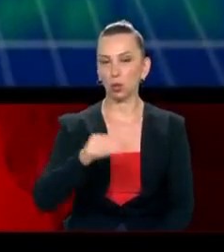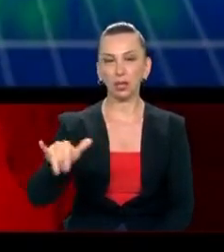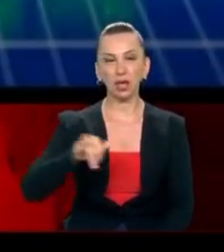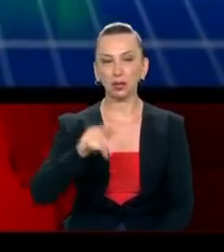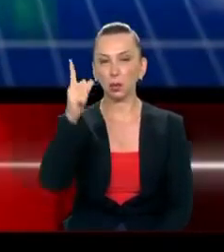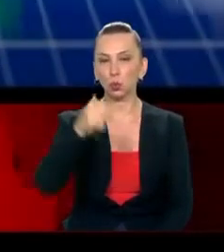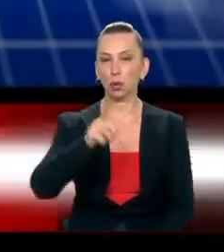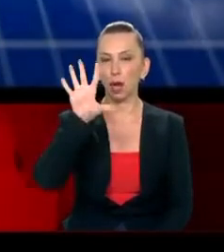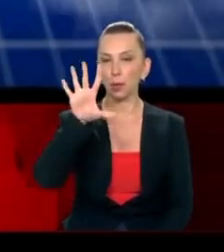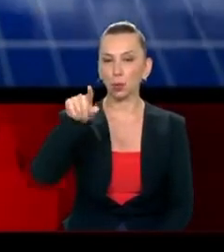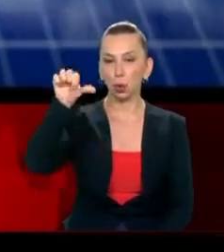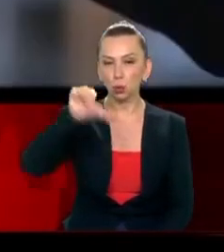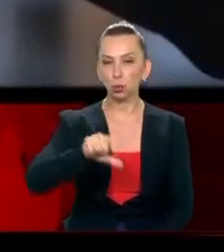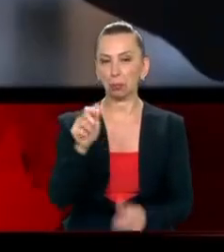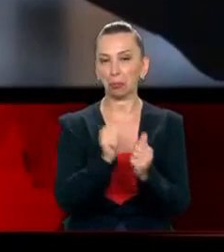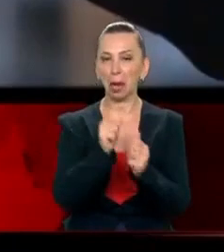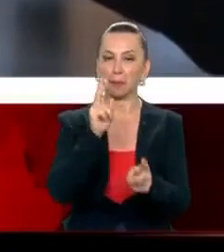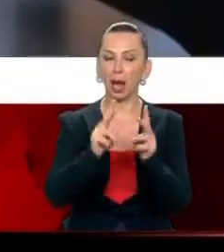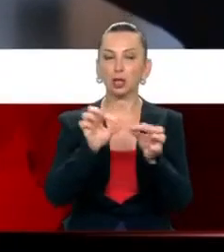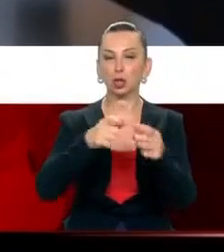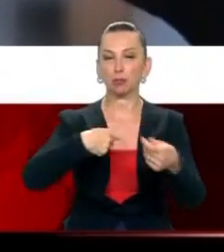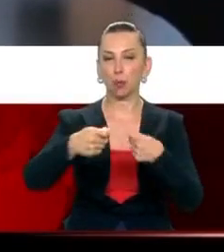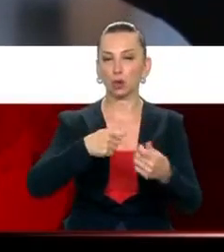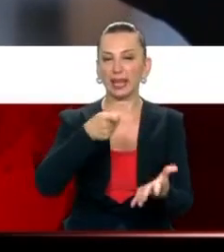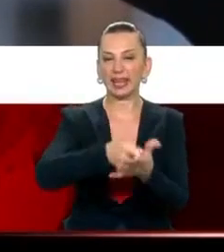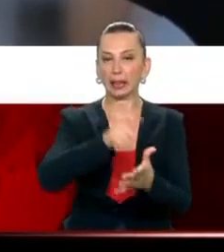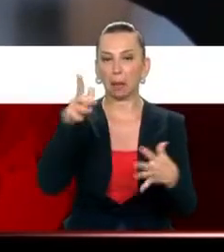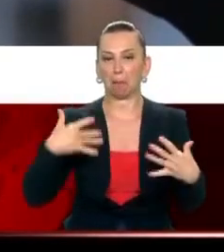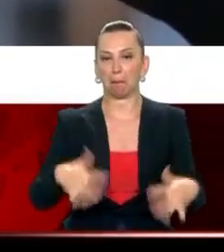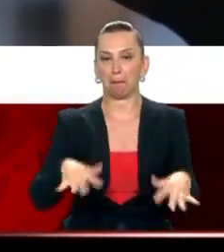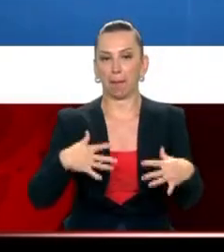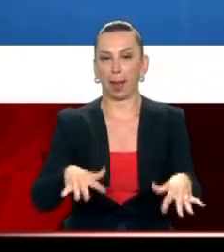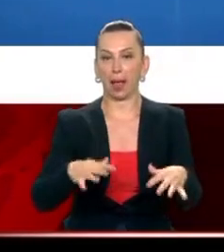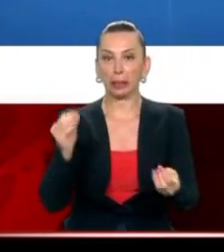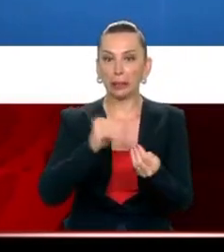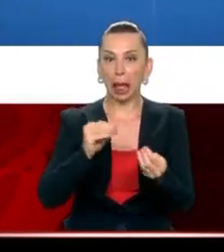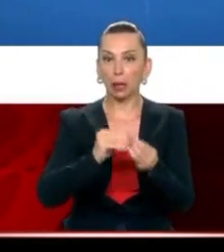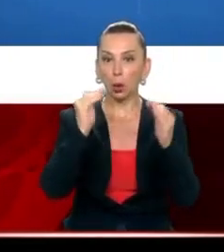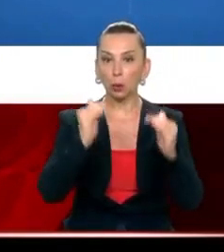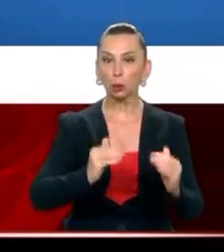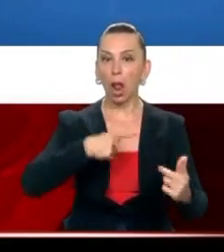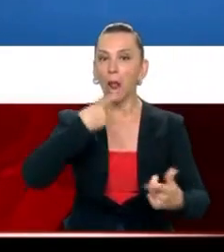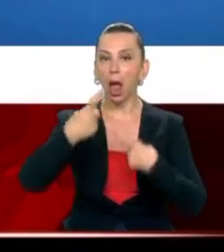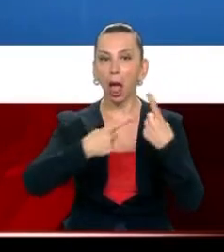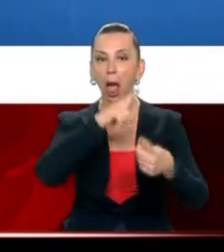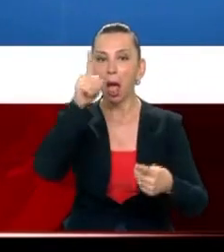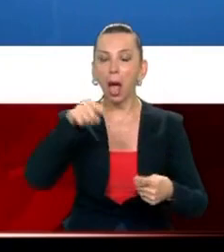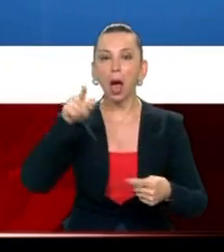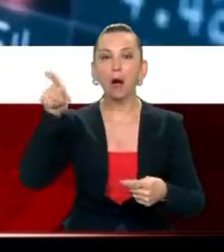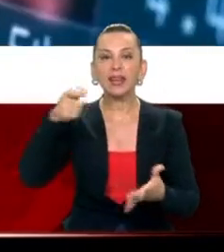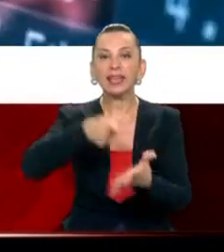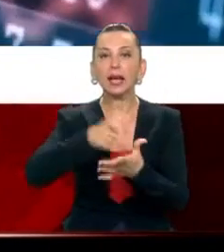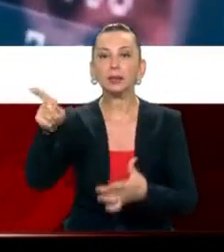Yaklaşık %5'lik o düşüşle birlikte bazı borsa yatırımcısı da panik yaptı. Hele bir de daha da düşecek söylentisi yayılınca panik iyice